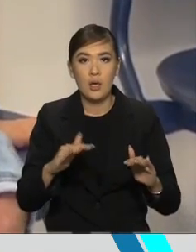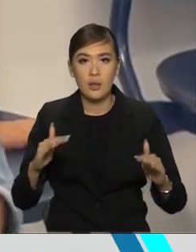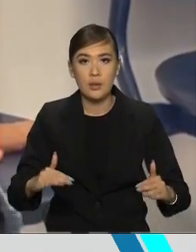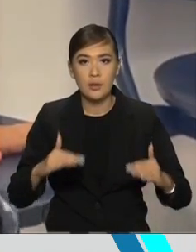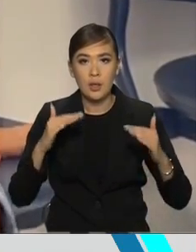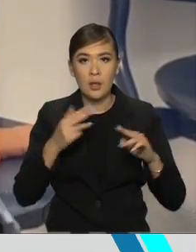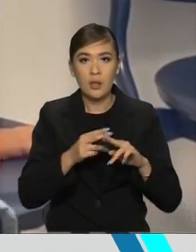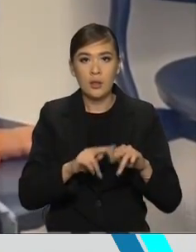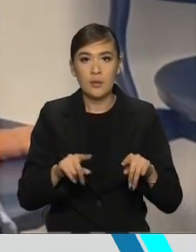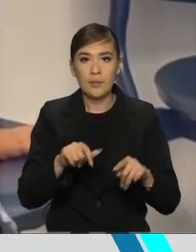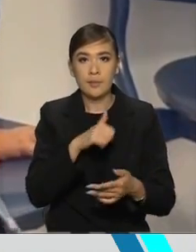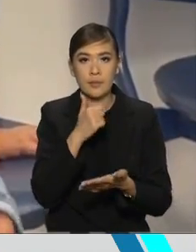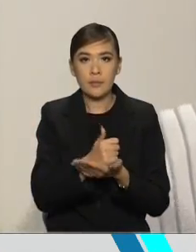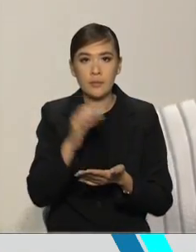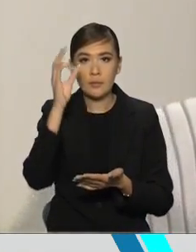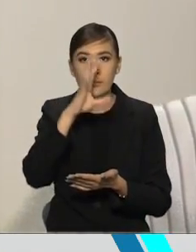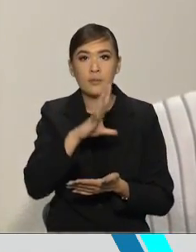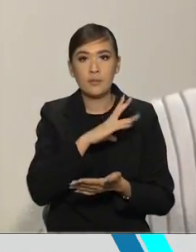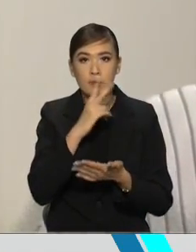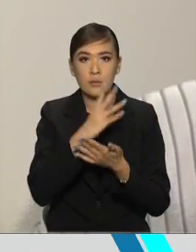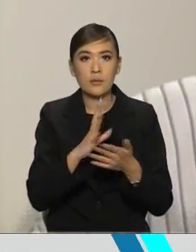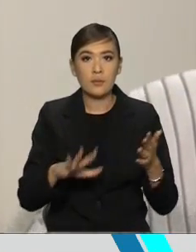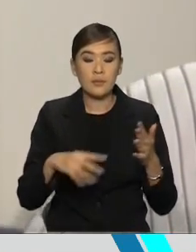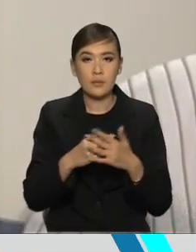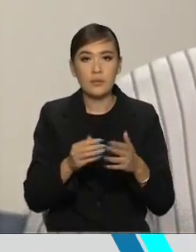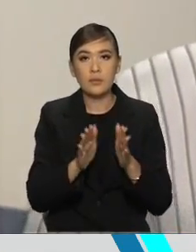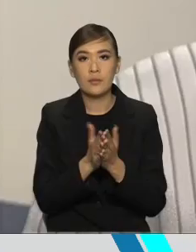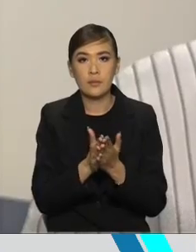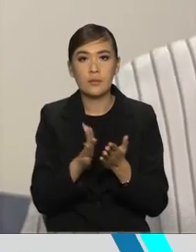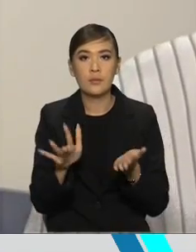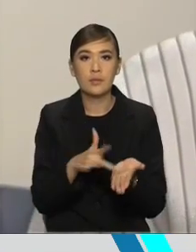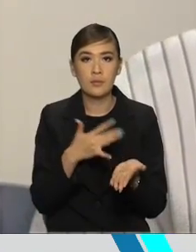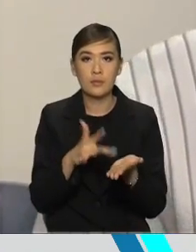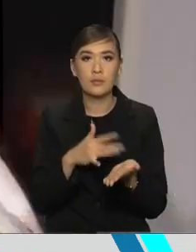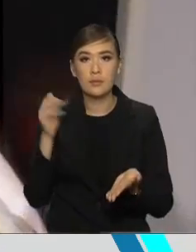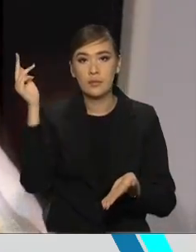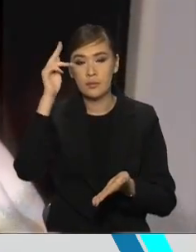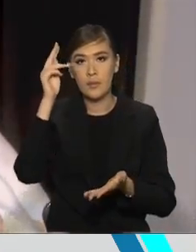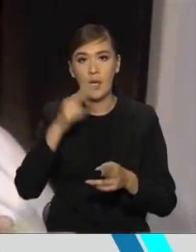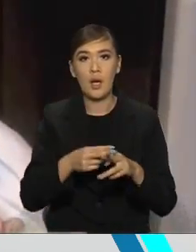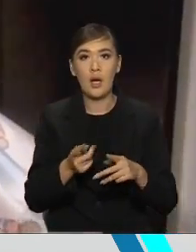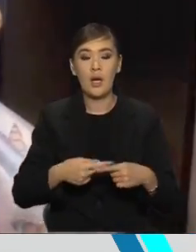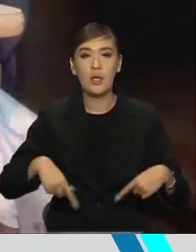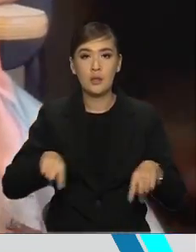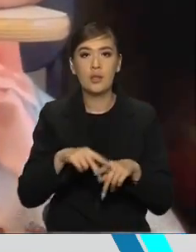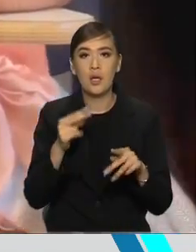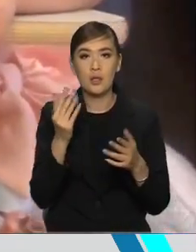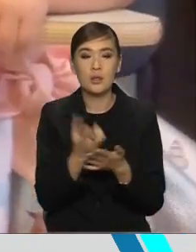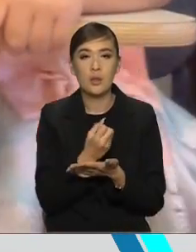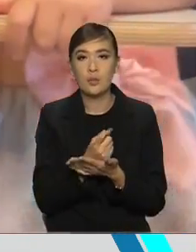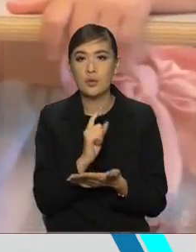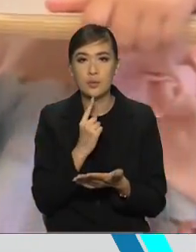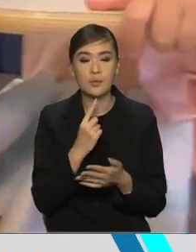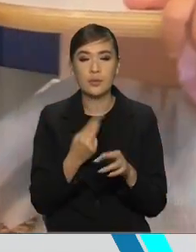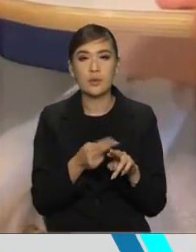ол үшін ең басты қол байлау болып тұрған қаржы. Кітап, дәптер, одан қалды сабақ өткізетін аудиторияға ақша табу оңай емес.